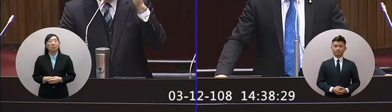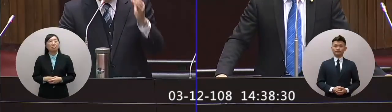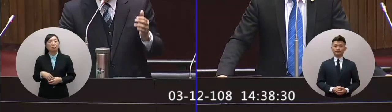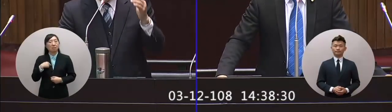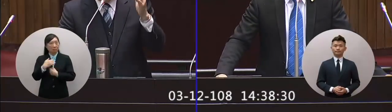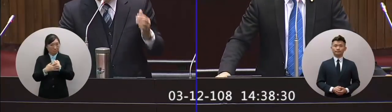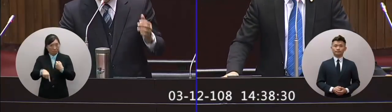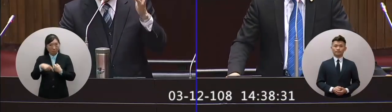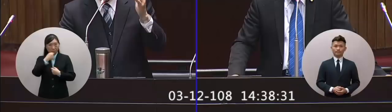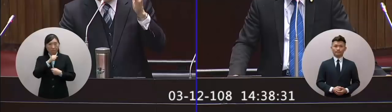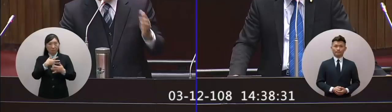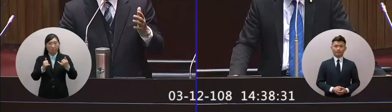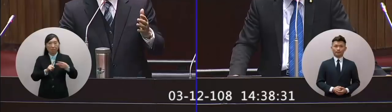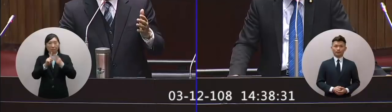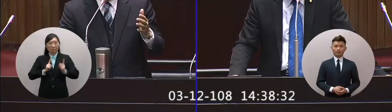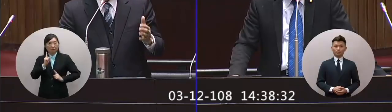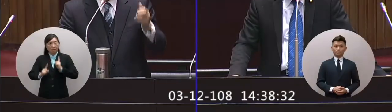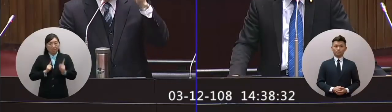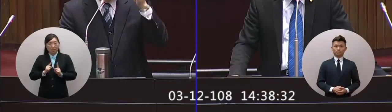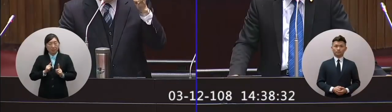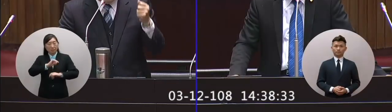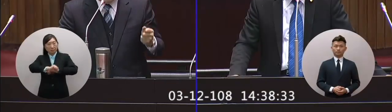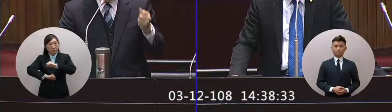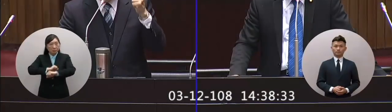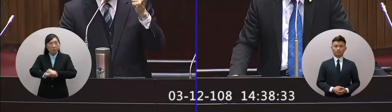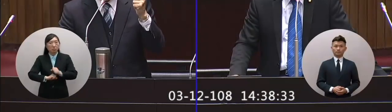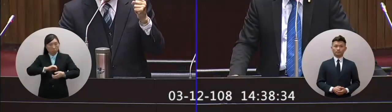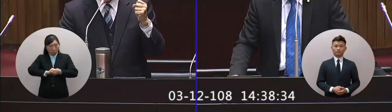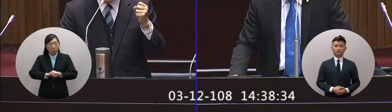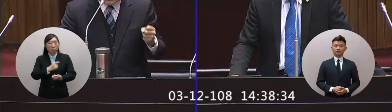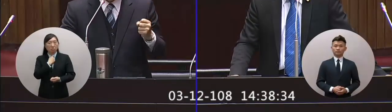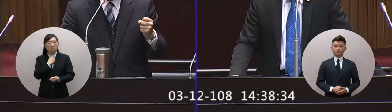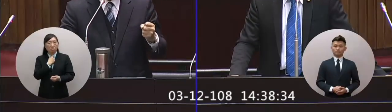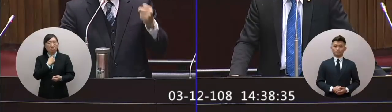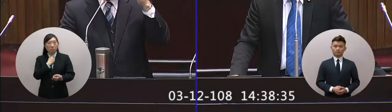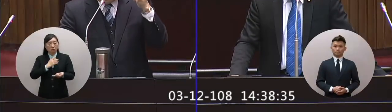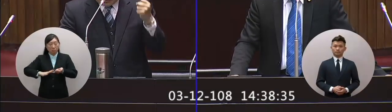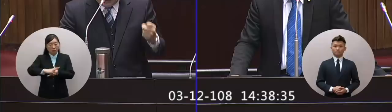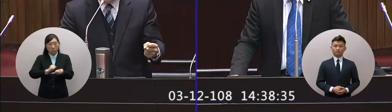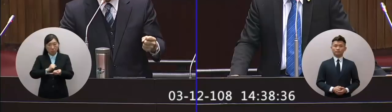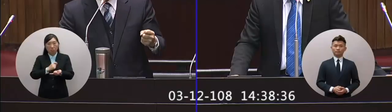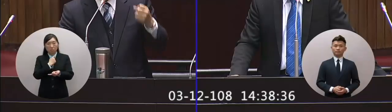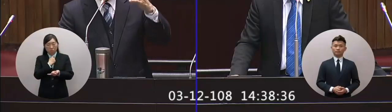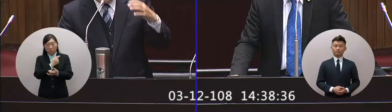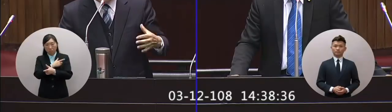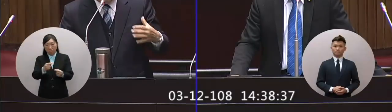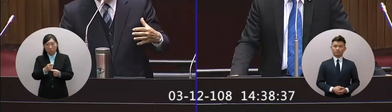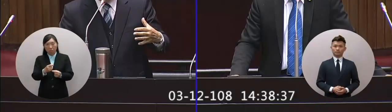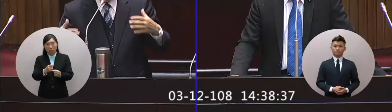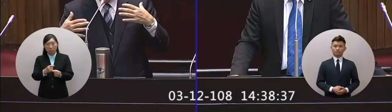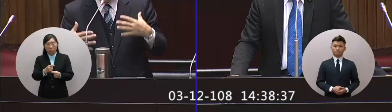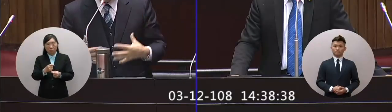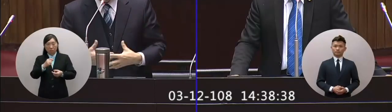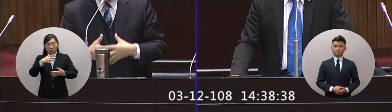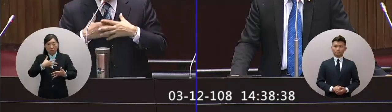们台湾民主自由开放的生活，我们绝对要举国一致，决心捍